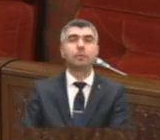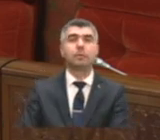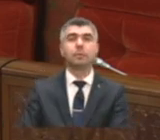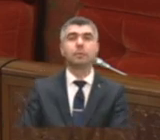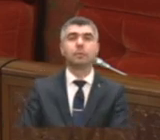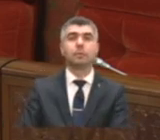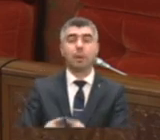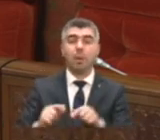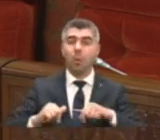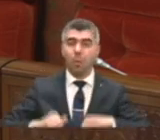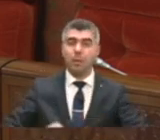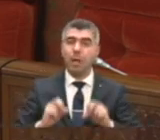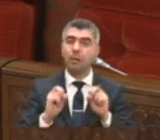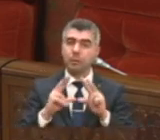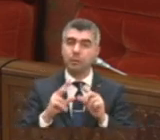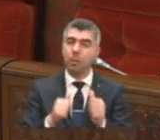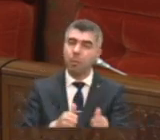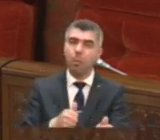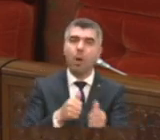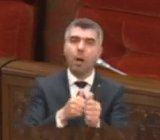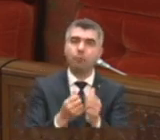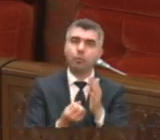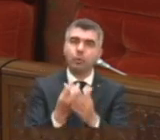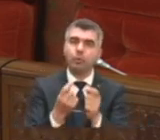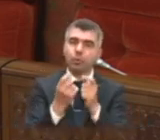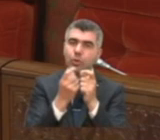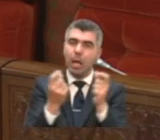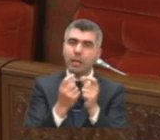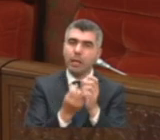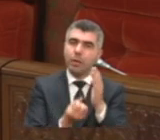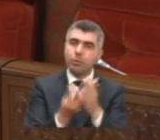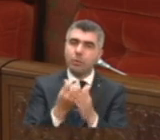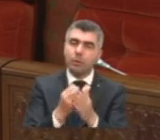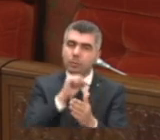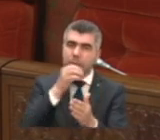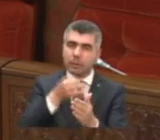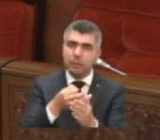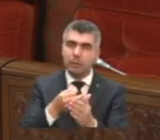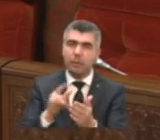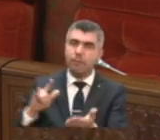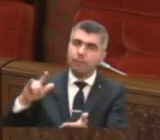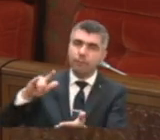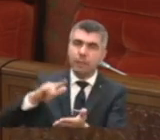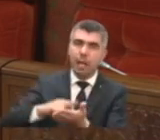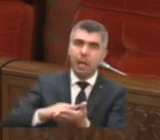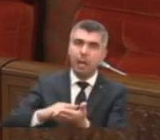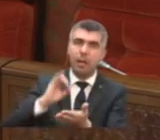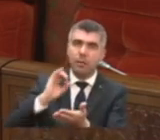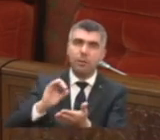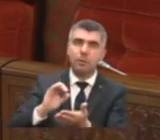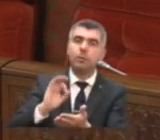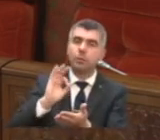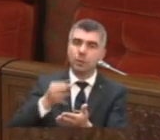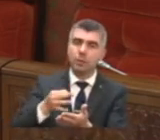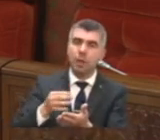ويعني الوزارة مستعدة تواكب أي شركة ديال الخطوط اللي عندها رغبة باش تحط الطائرات ديالها